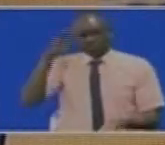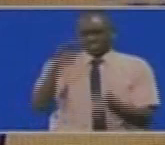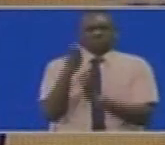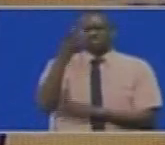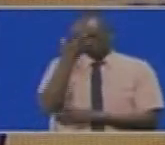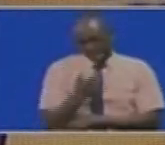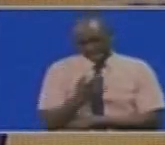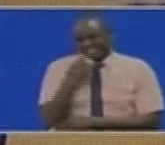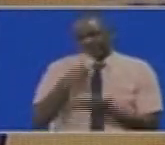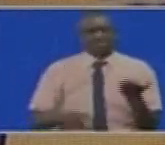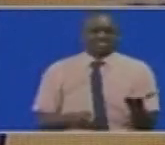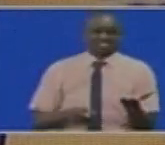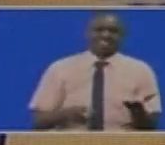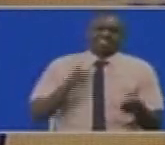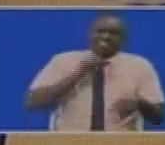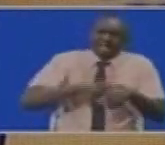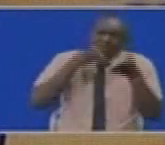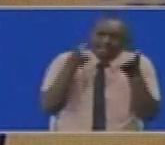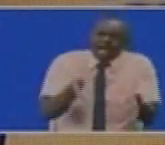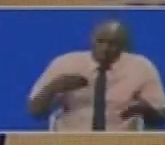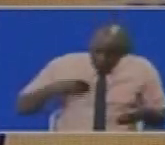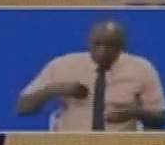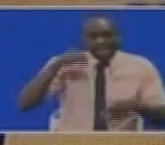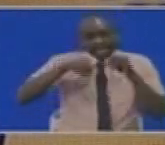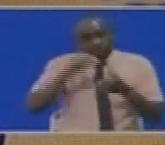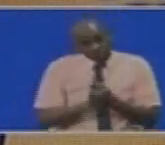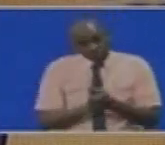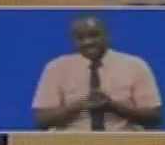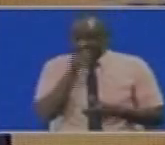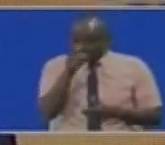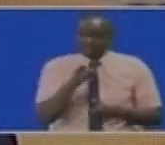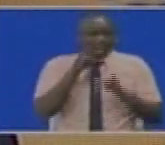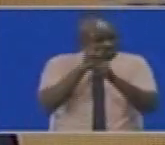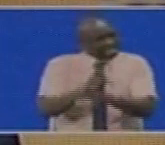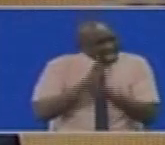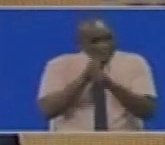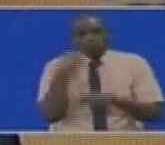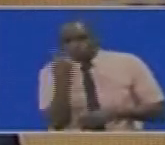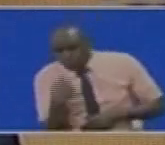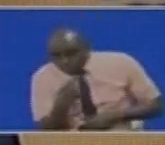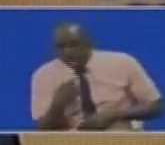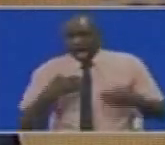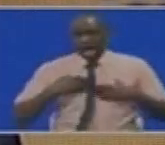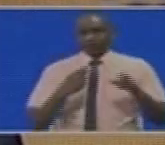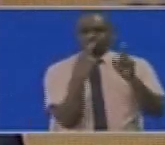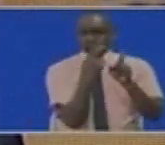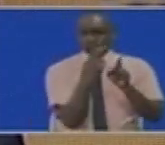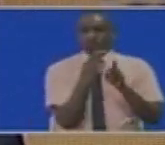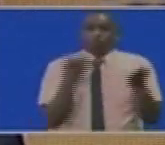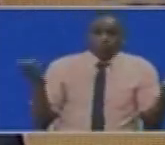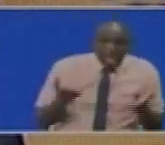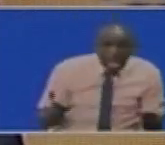hao, akidai kwamba msimu huu wa uchaguzi ni muhimu kuwa waangalifu na ni nani anamiliki silaha